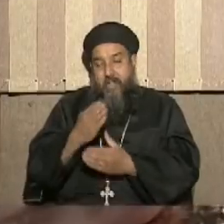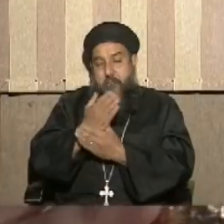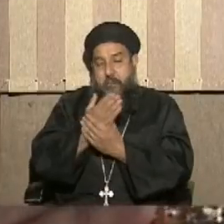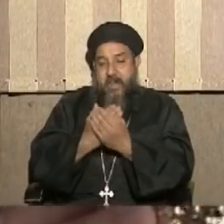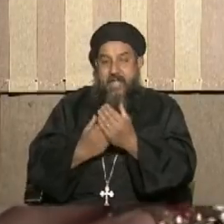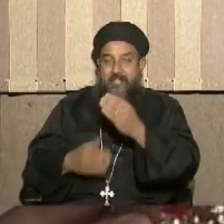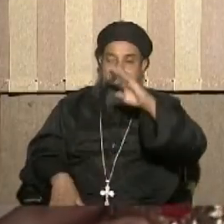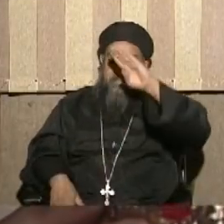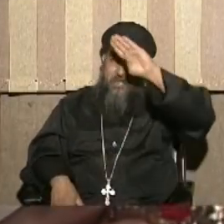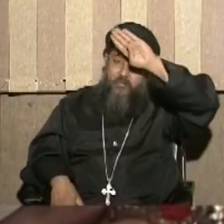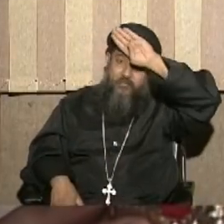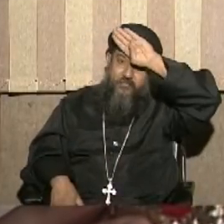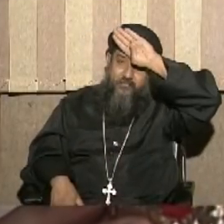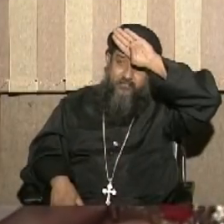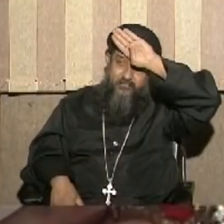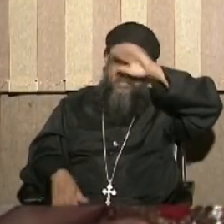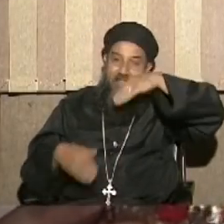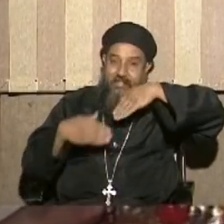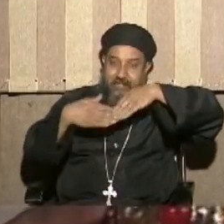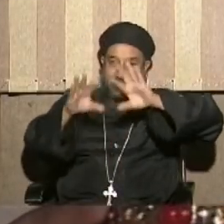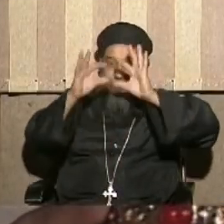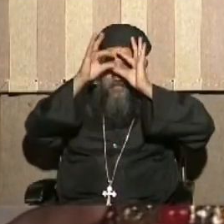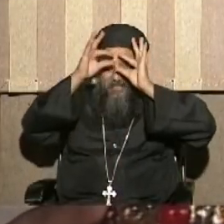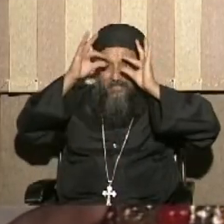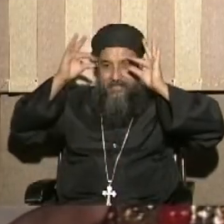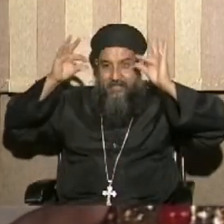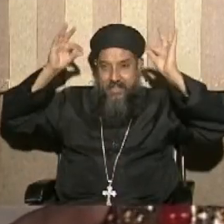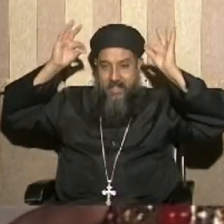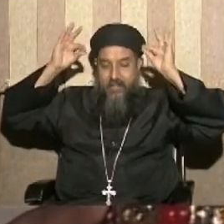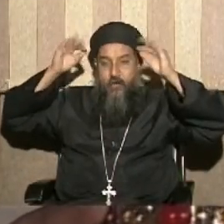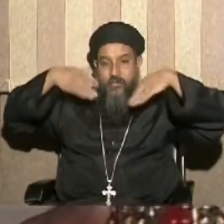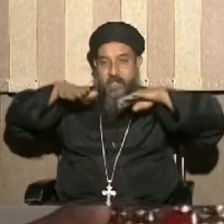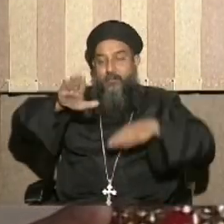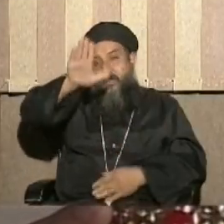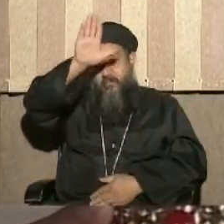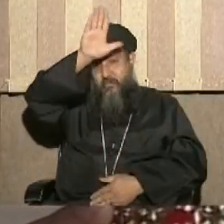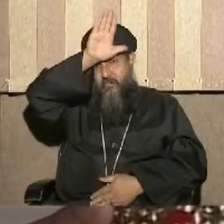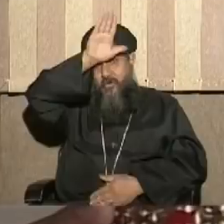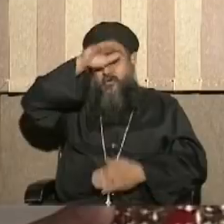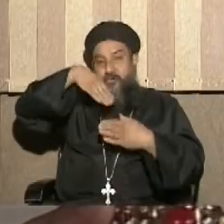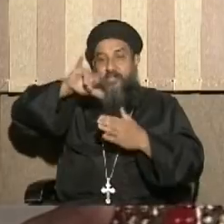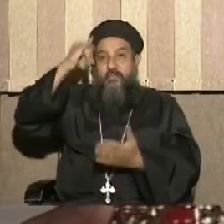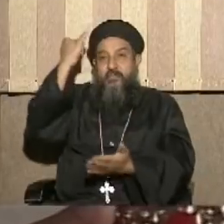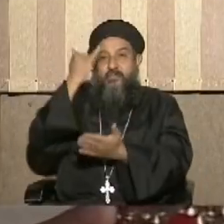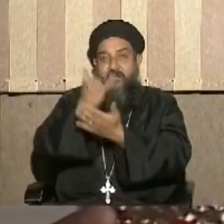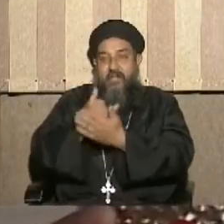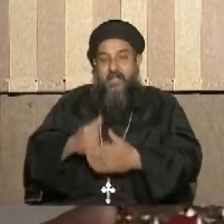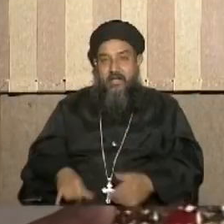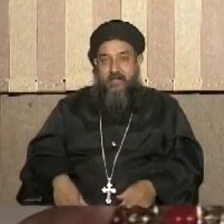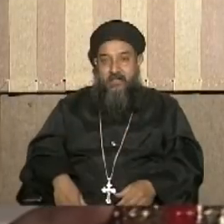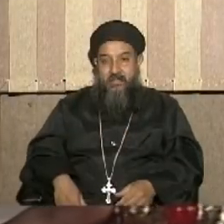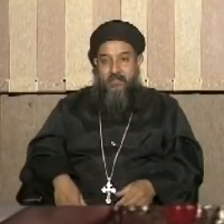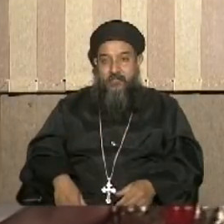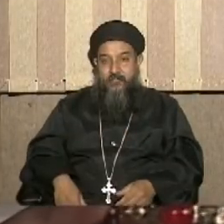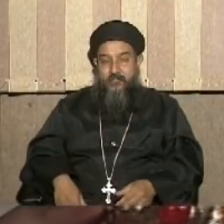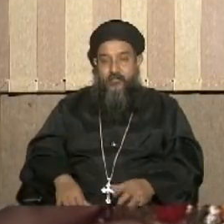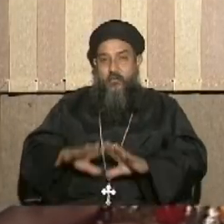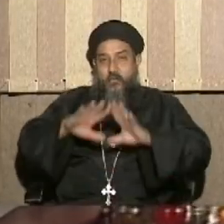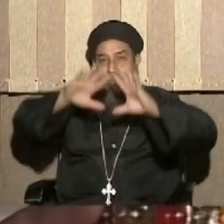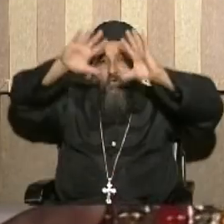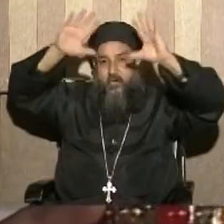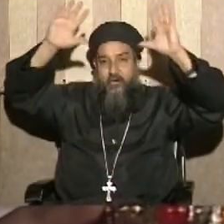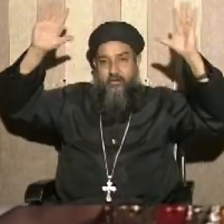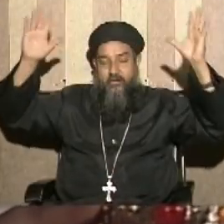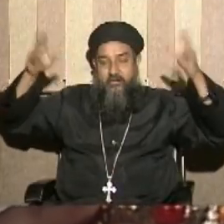أولاد الإمبراطور سابوا التاج والملك والسلطان